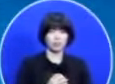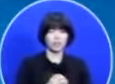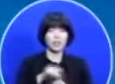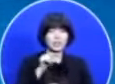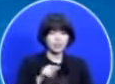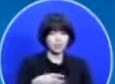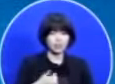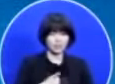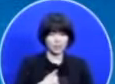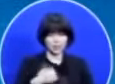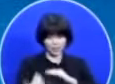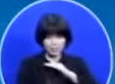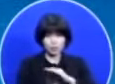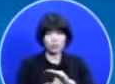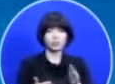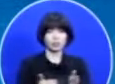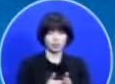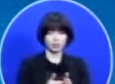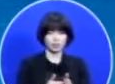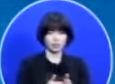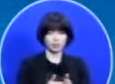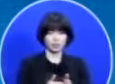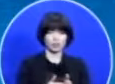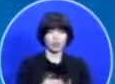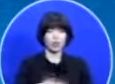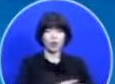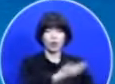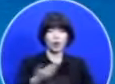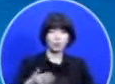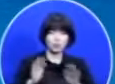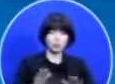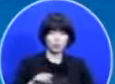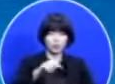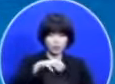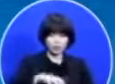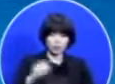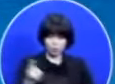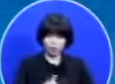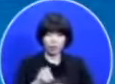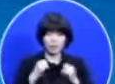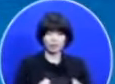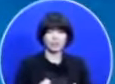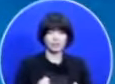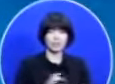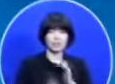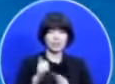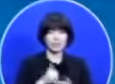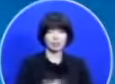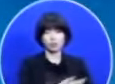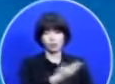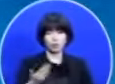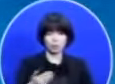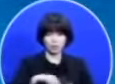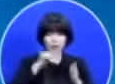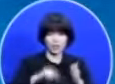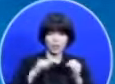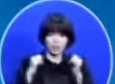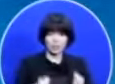그것이 내게 이루어졌어요 여러분이 오늘 여기와 계신 것이 예수님의 여러분 안에 계시기 때문 아닙니까